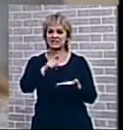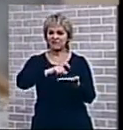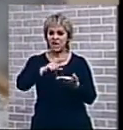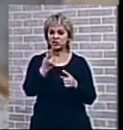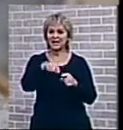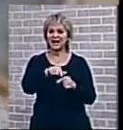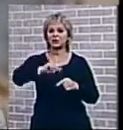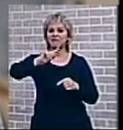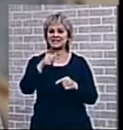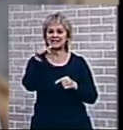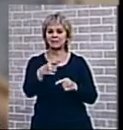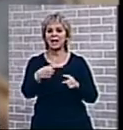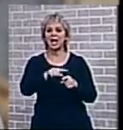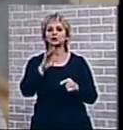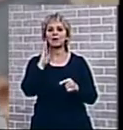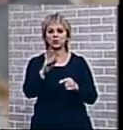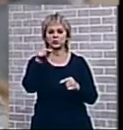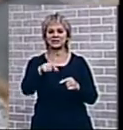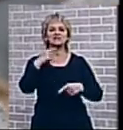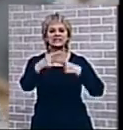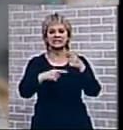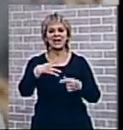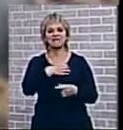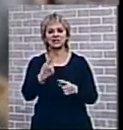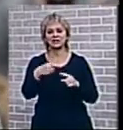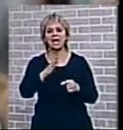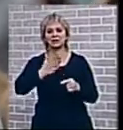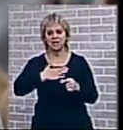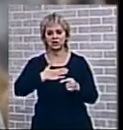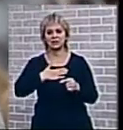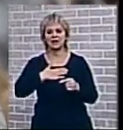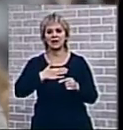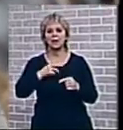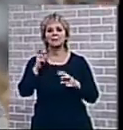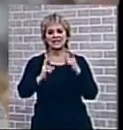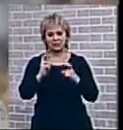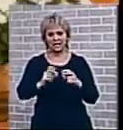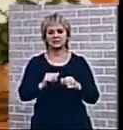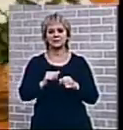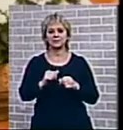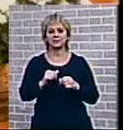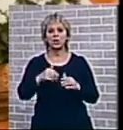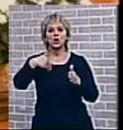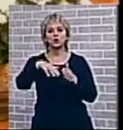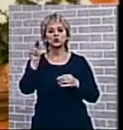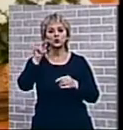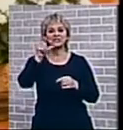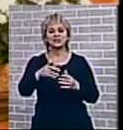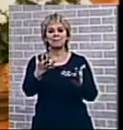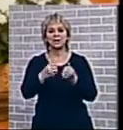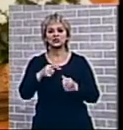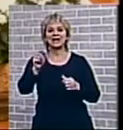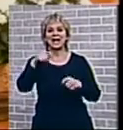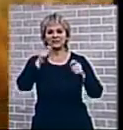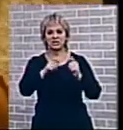сварщик, которая востребована и которая будет всегда важна для наших предприятий. Лучшие учителя получили